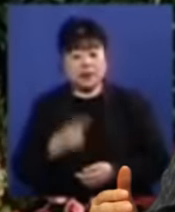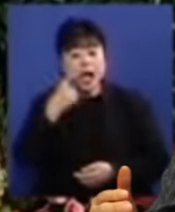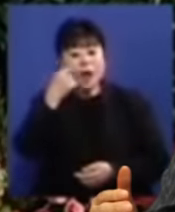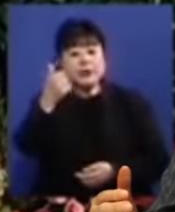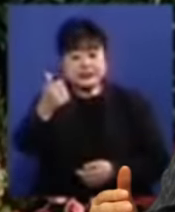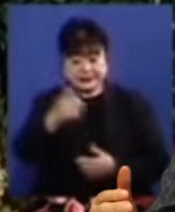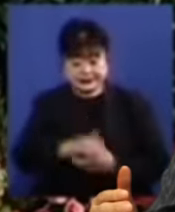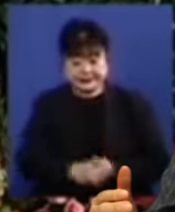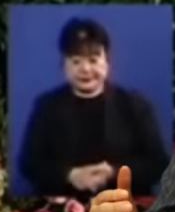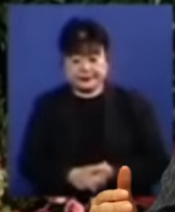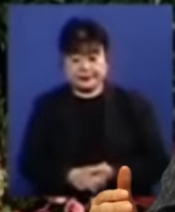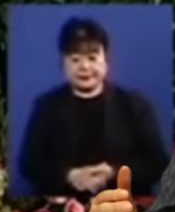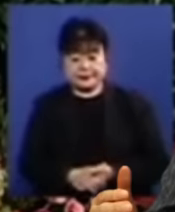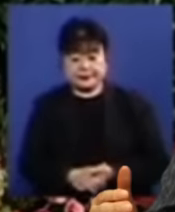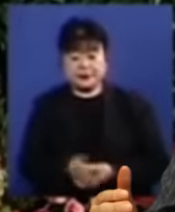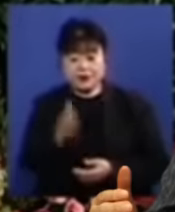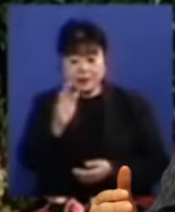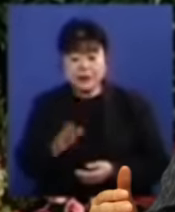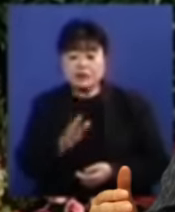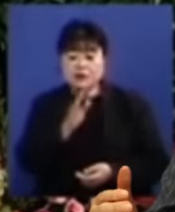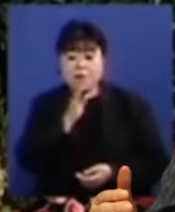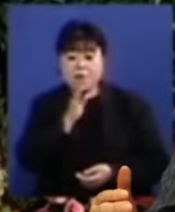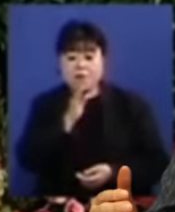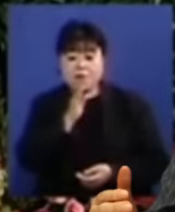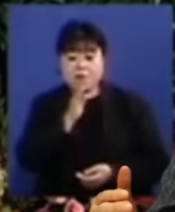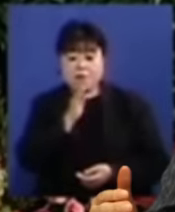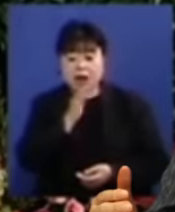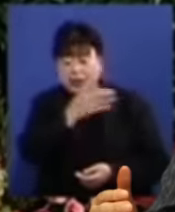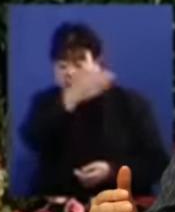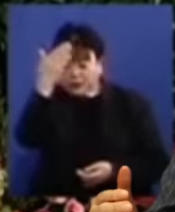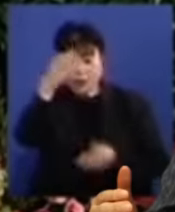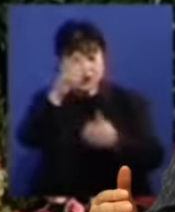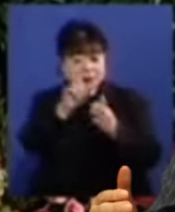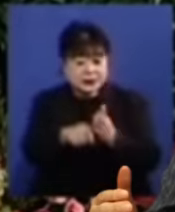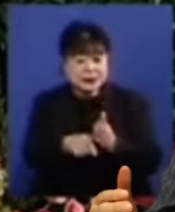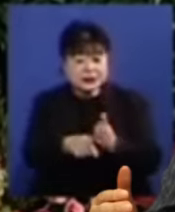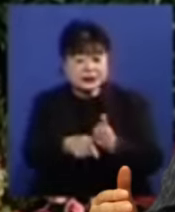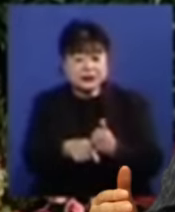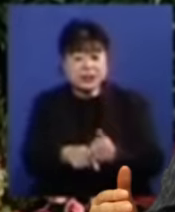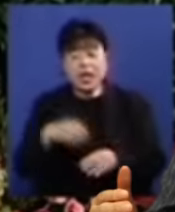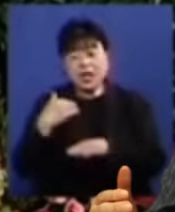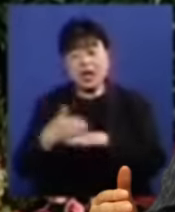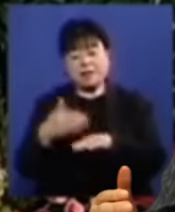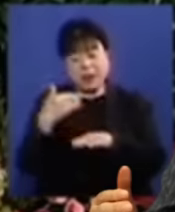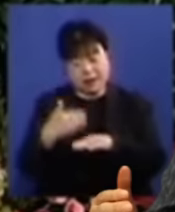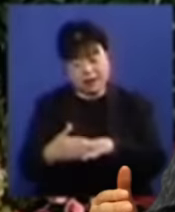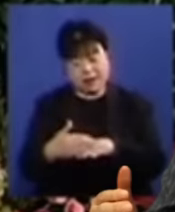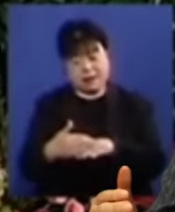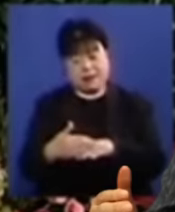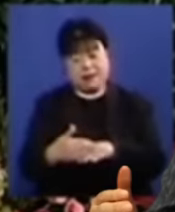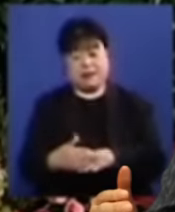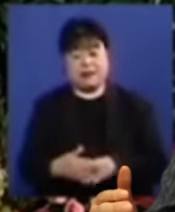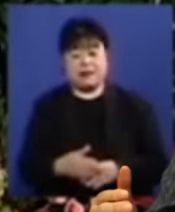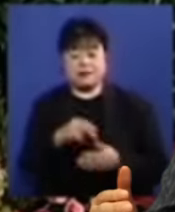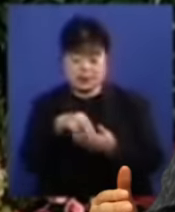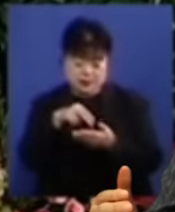아버지였었습니다. 그러나 실상 그는 청소년 시절에는 동네 불황자와